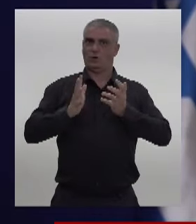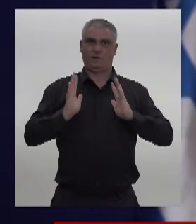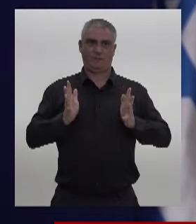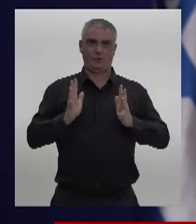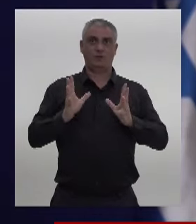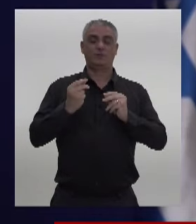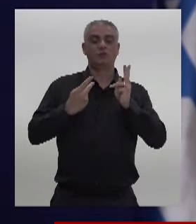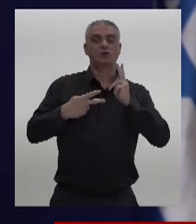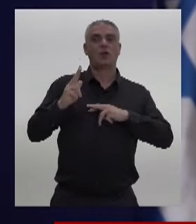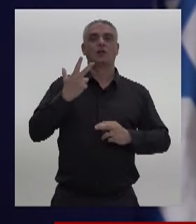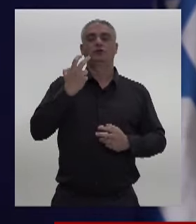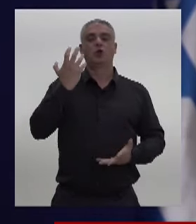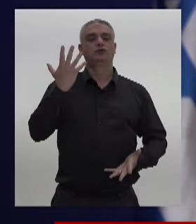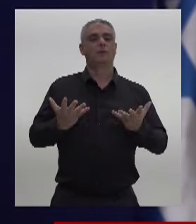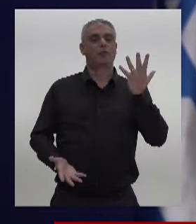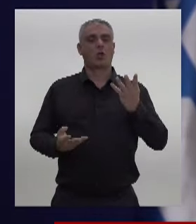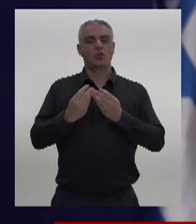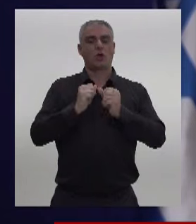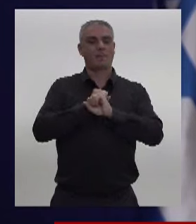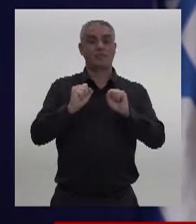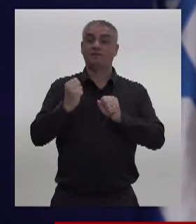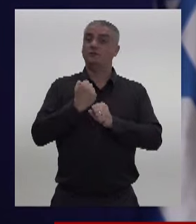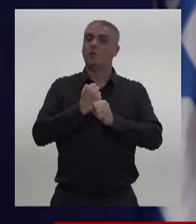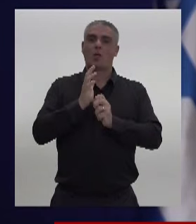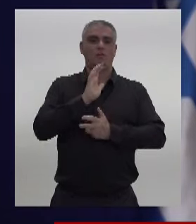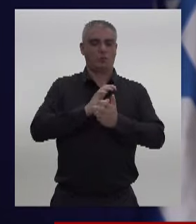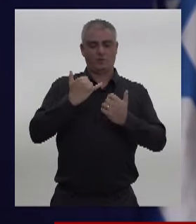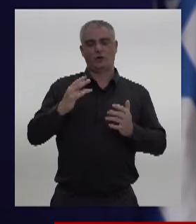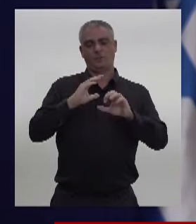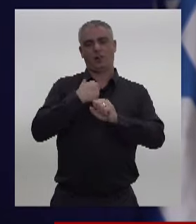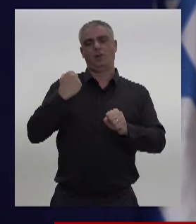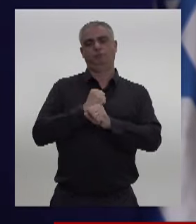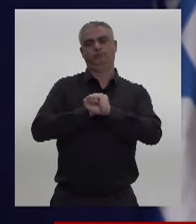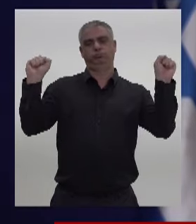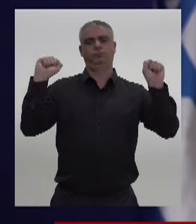עם למעלה מ-30 טון חומר נפץ בפעולה מורכבת בוצה הלילה